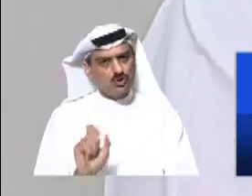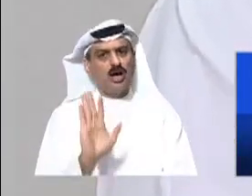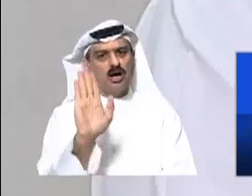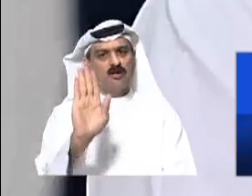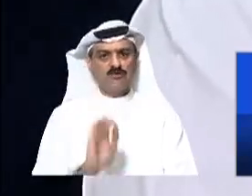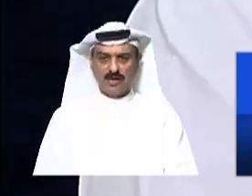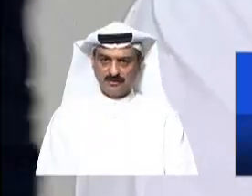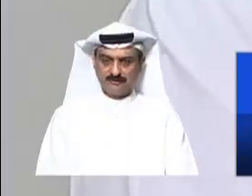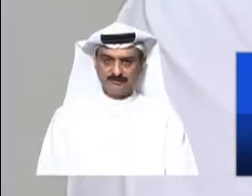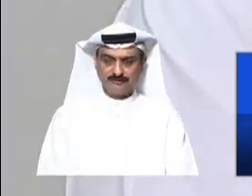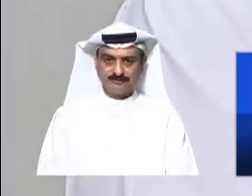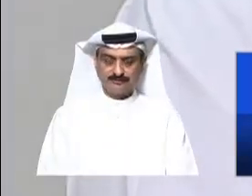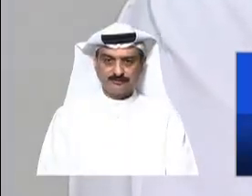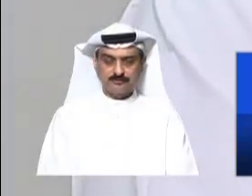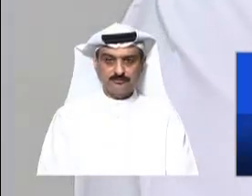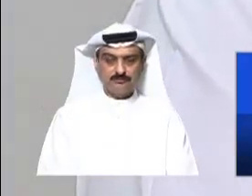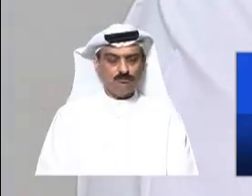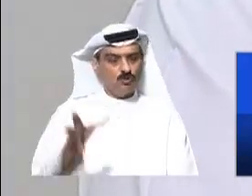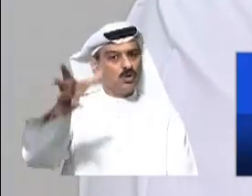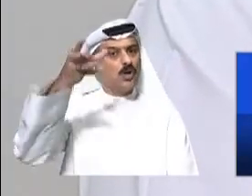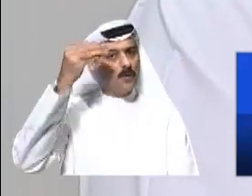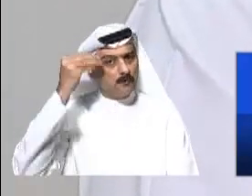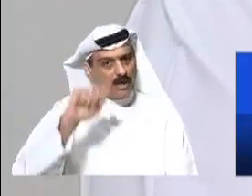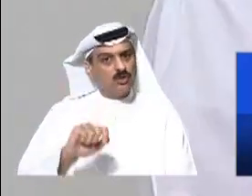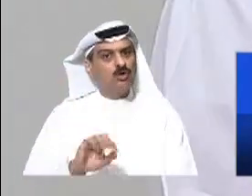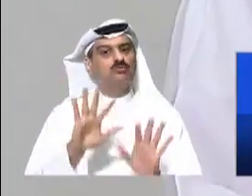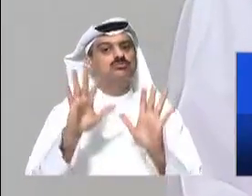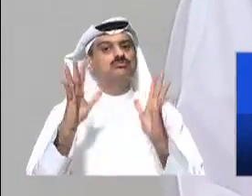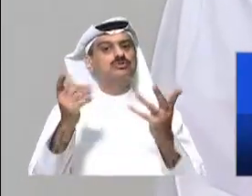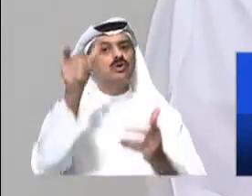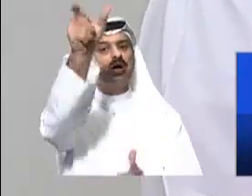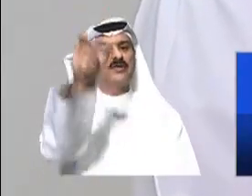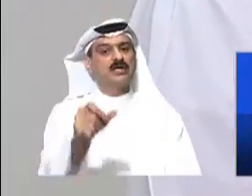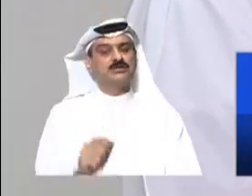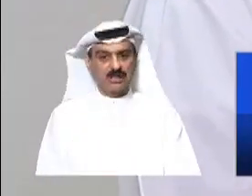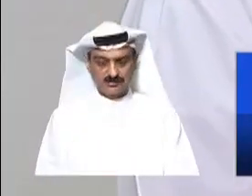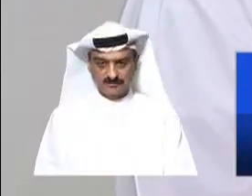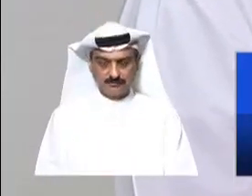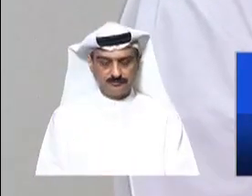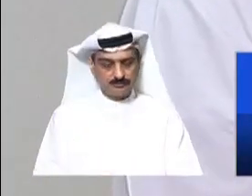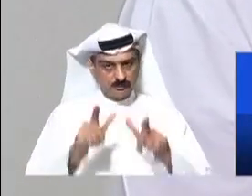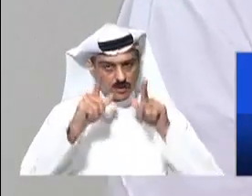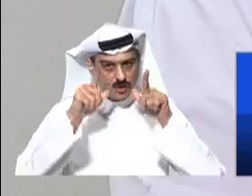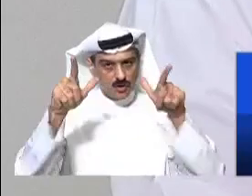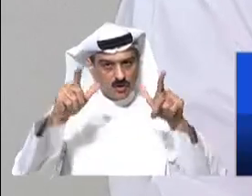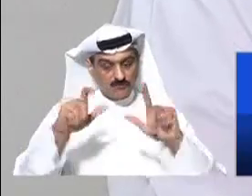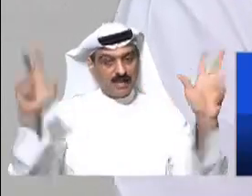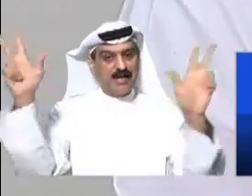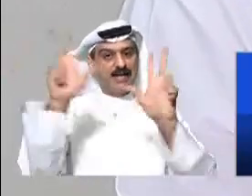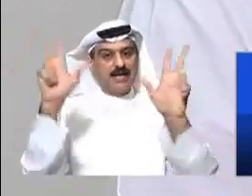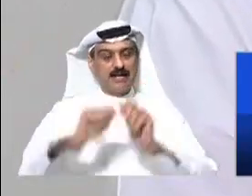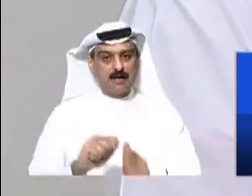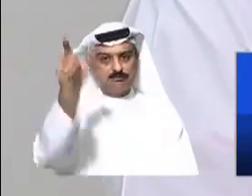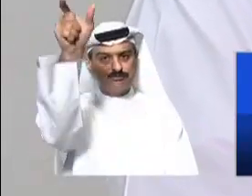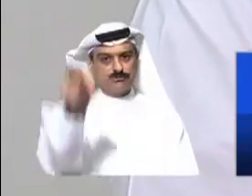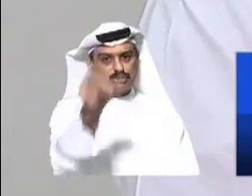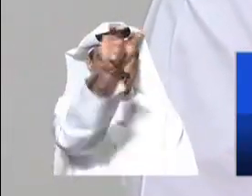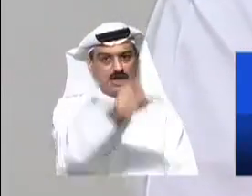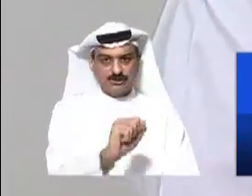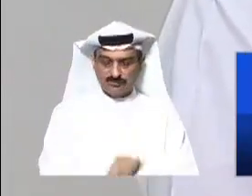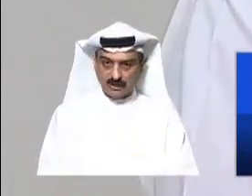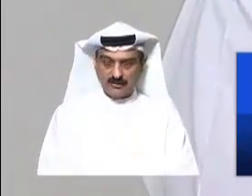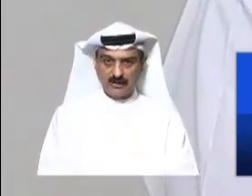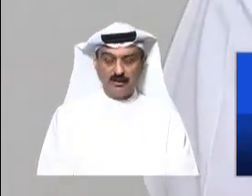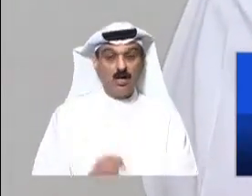أي معلومة من خلال المرشح. يعني أدعو إخواني في الوسائل الإعلامية جميعا أن يكون